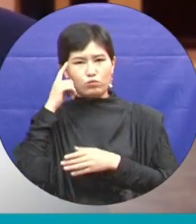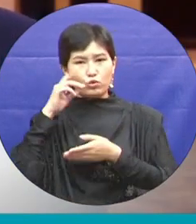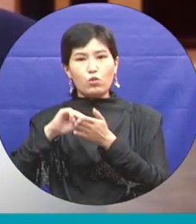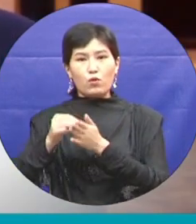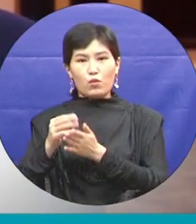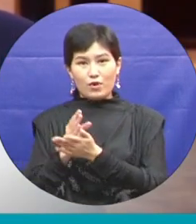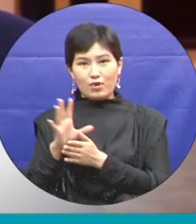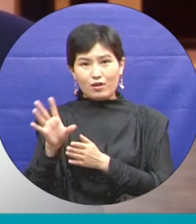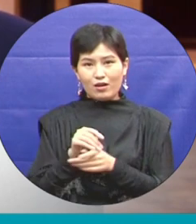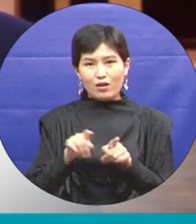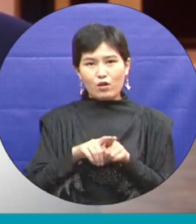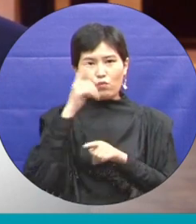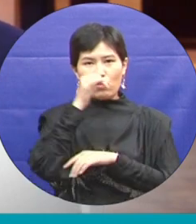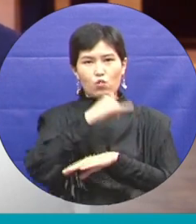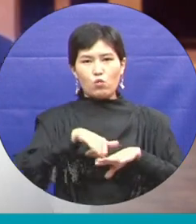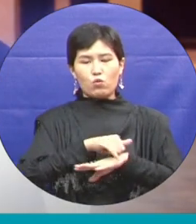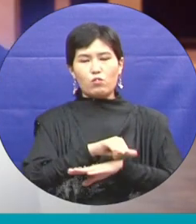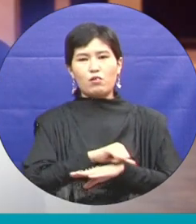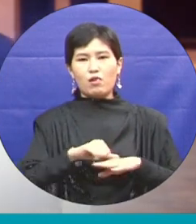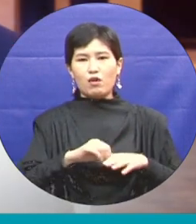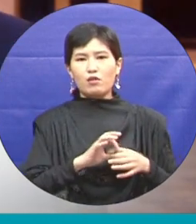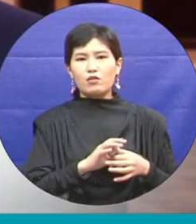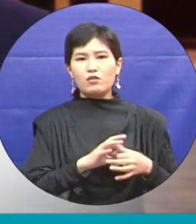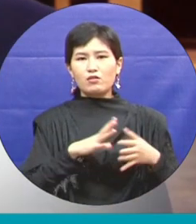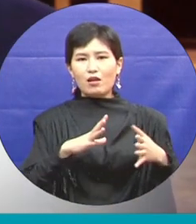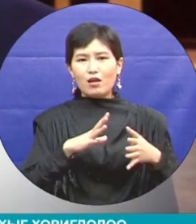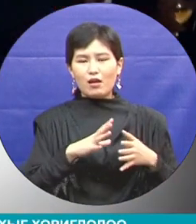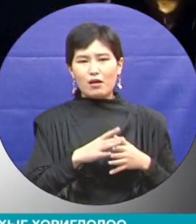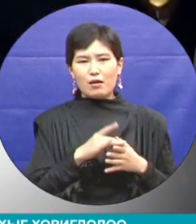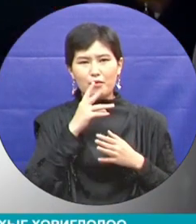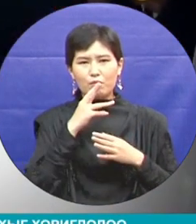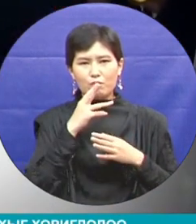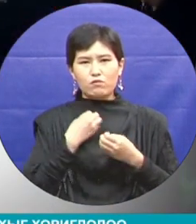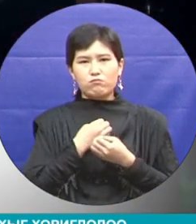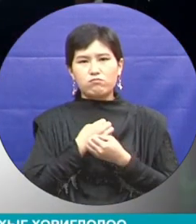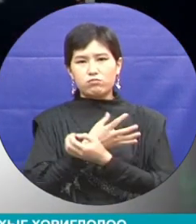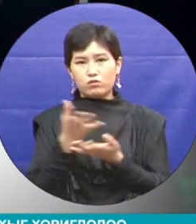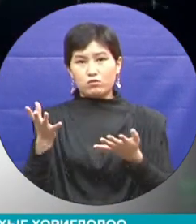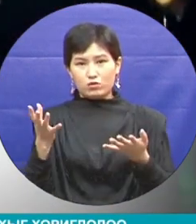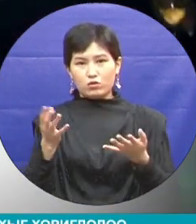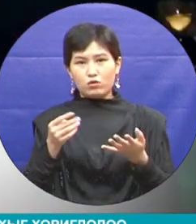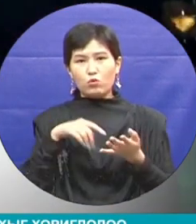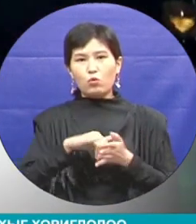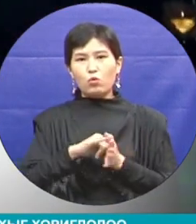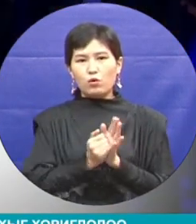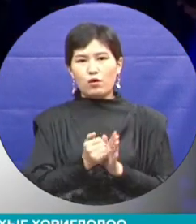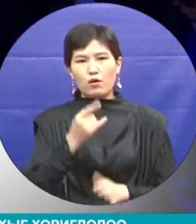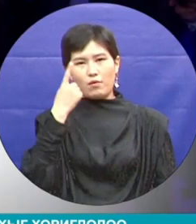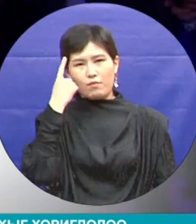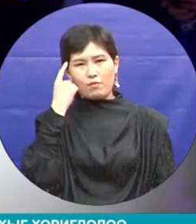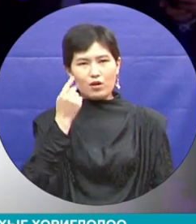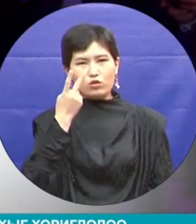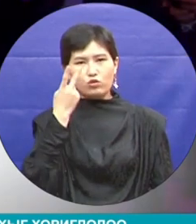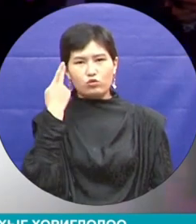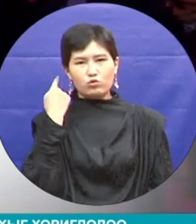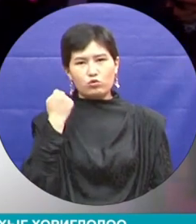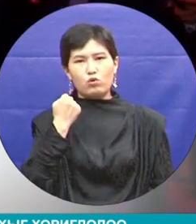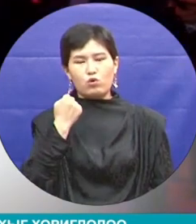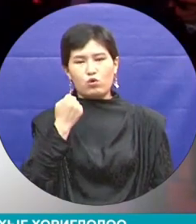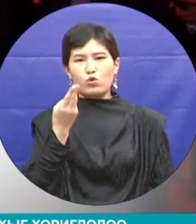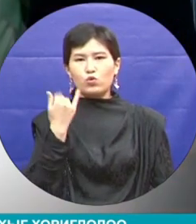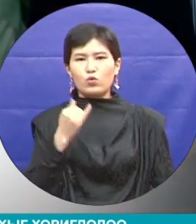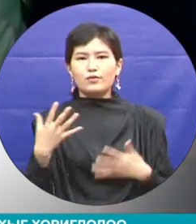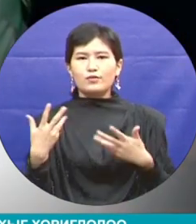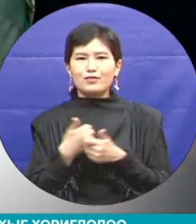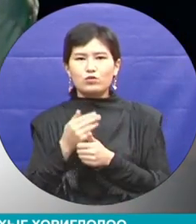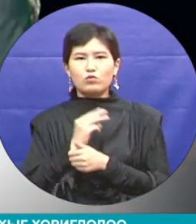өнөөдөр Монгол улс хилэн нээж гэдэг олон улсад 79-р зарлж байгаа нь өнөөдөр маргааштай шууд нээгээд одоо бус тустай харилцаа гэхээс илүүтэйгээр